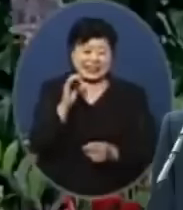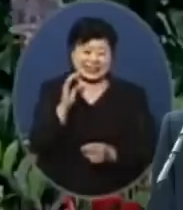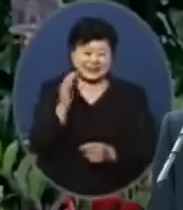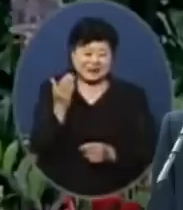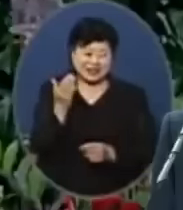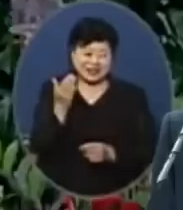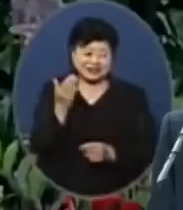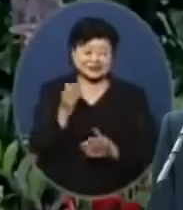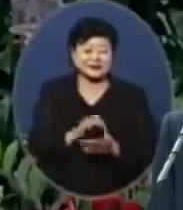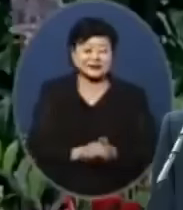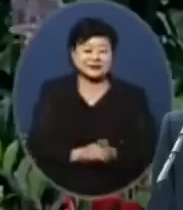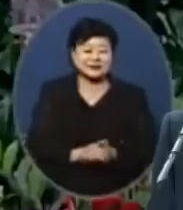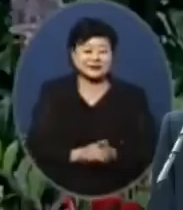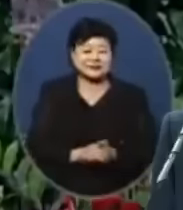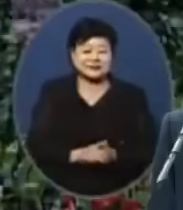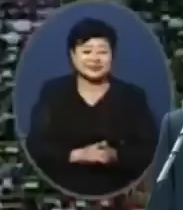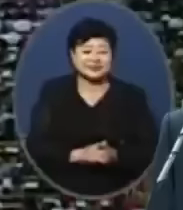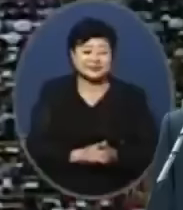것입니다.